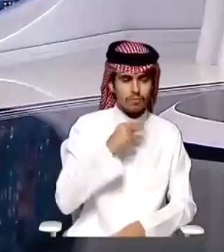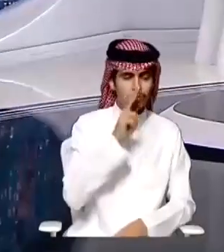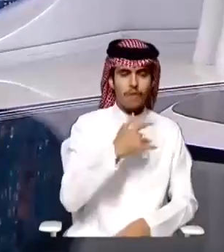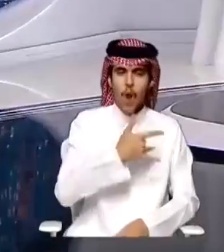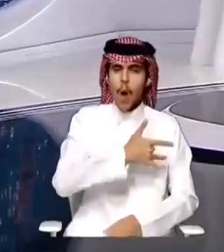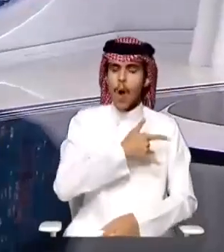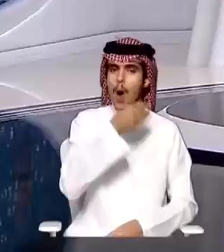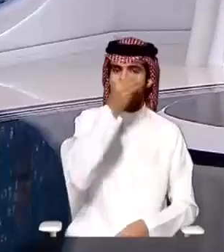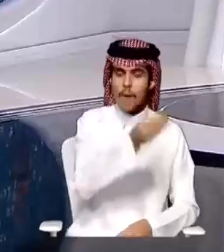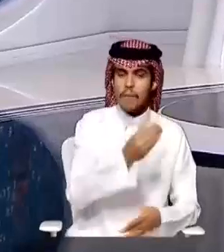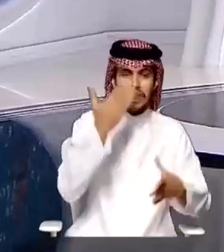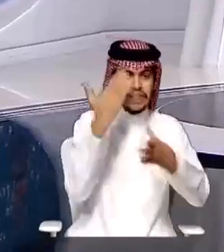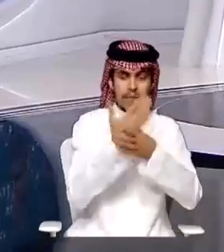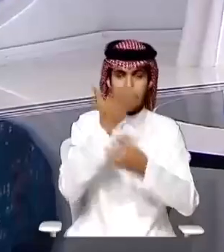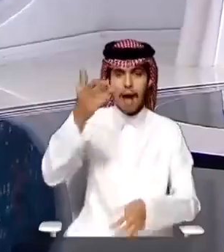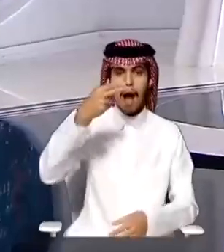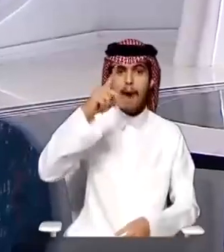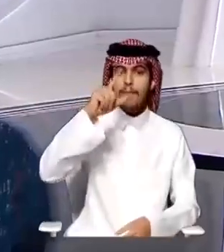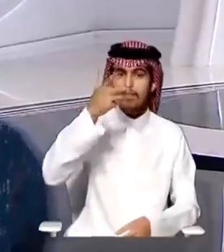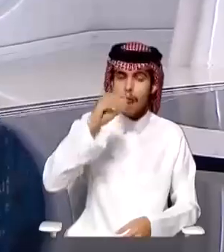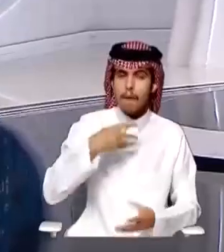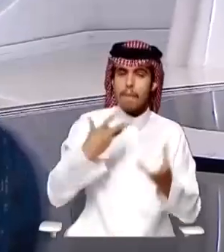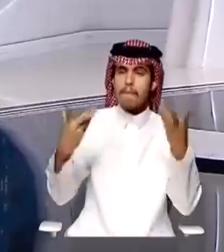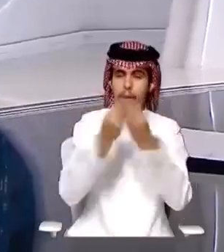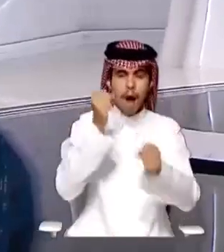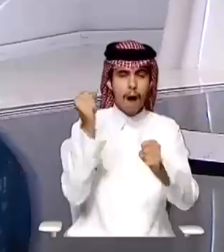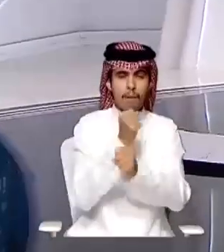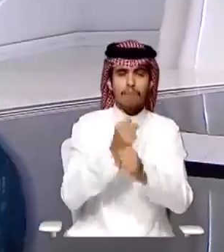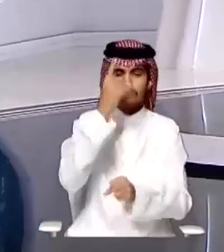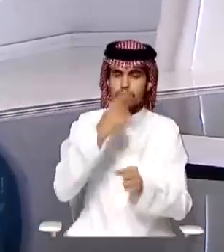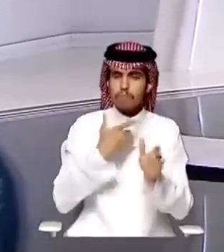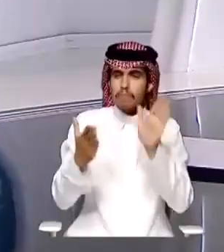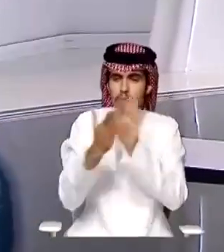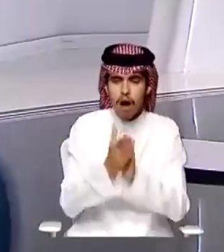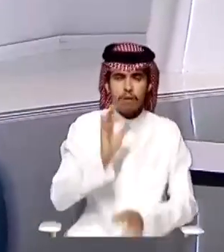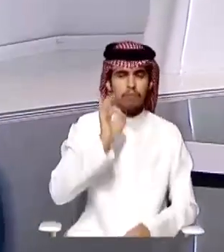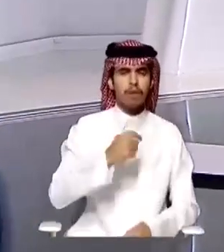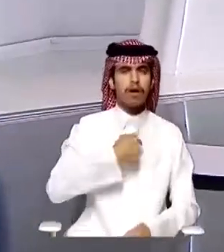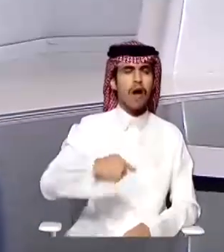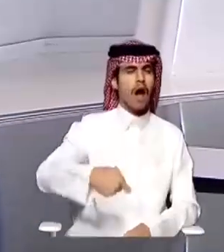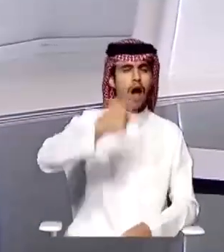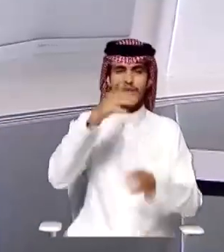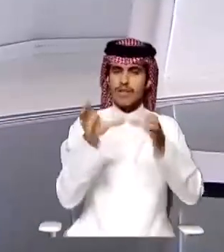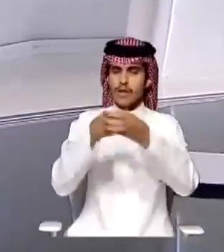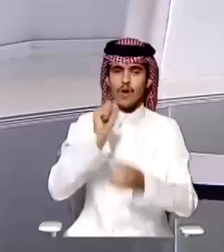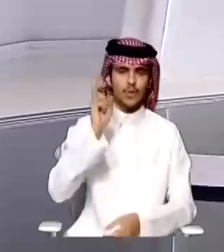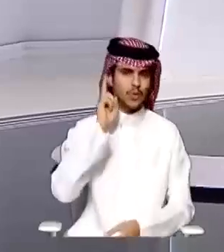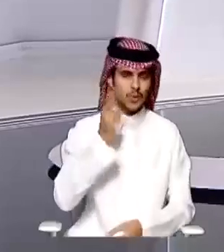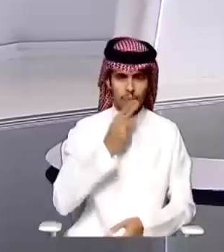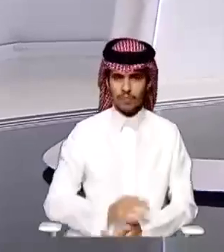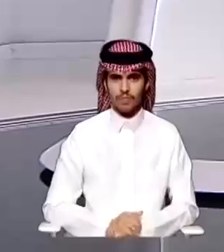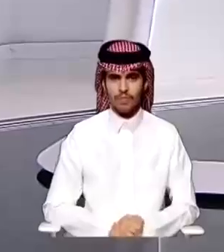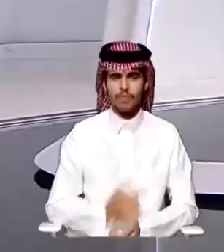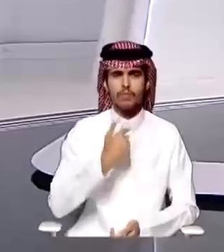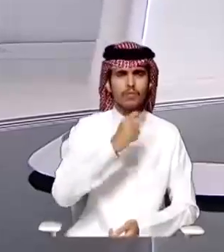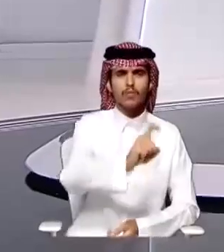لان عبد الله انا احتكيت فيه خلال الفتره الماضيه فحبب مني في هالفئه الغاليه على قلوبنا عبد الله ودي